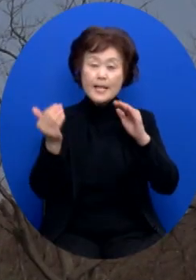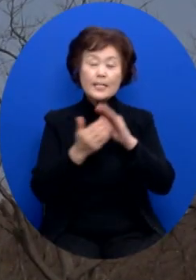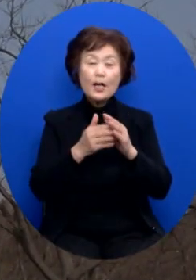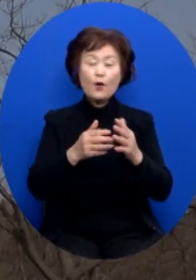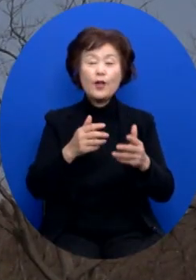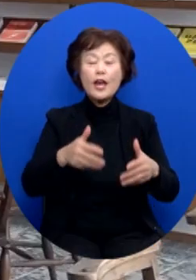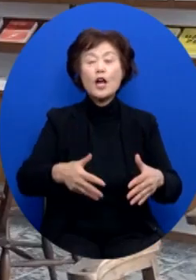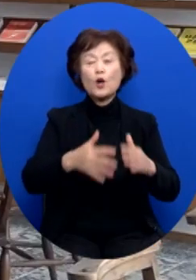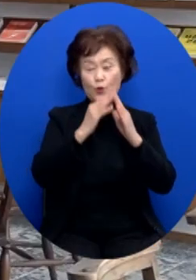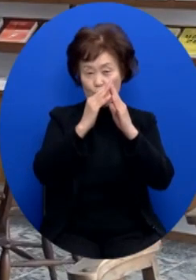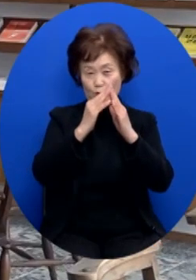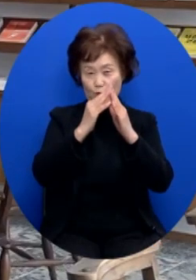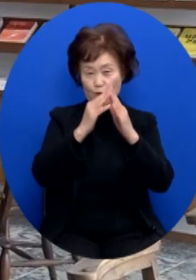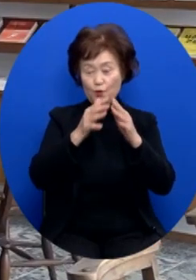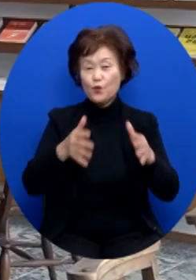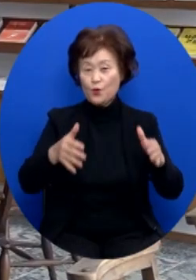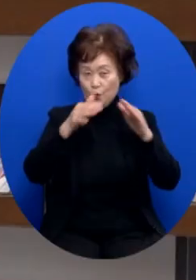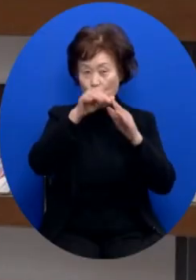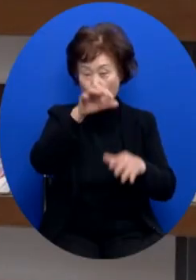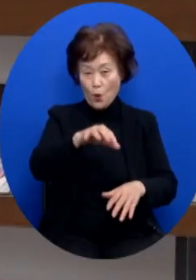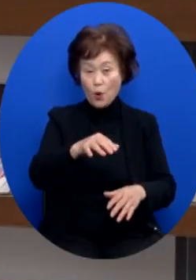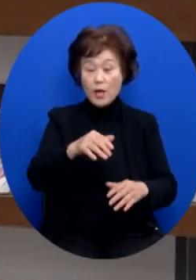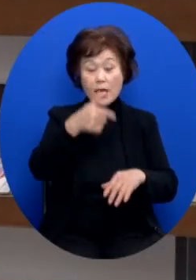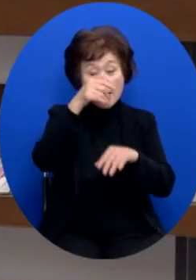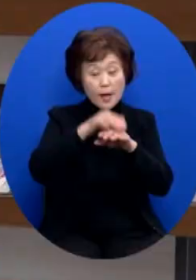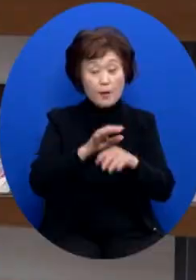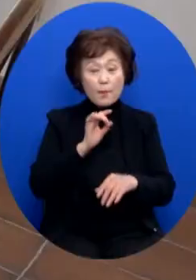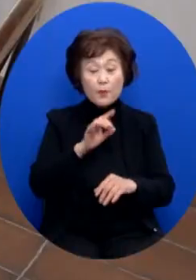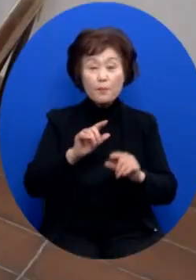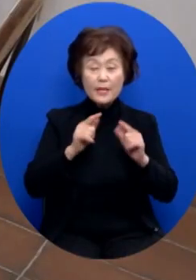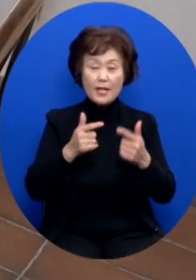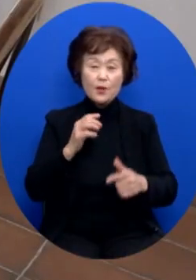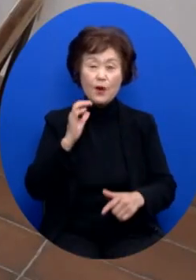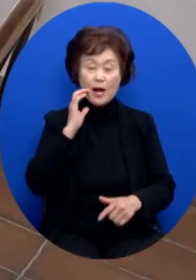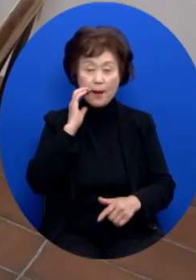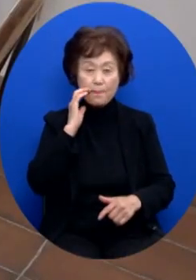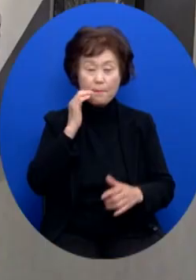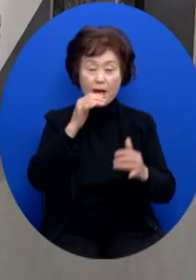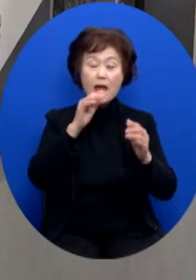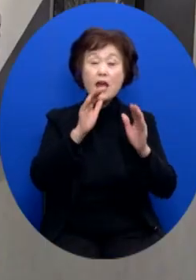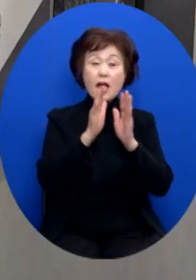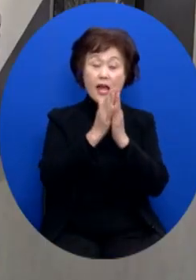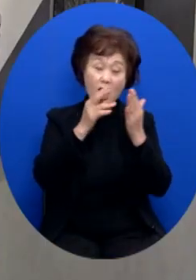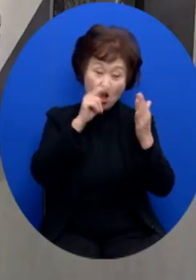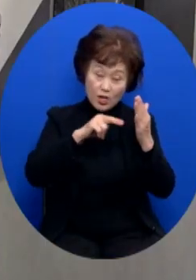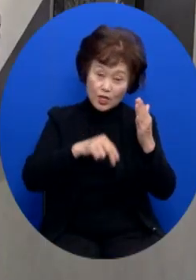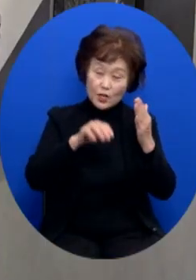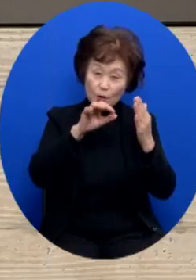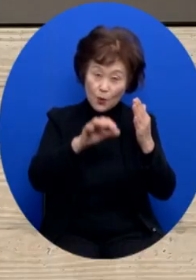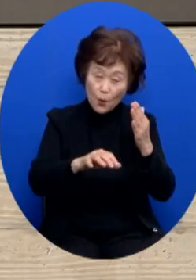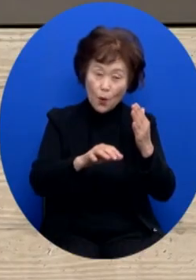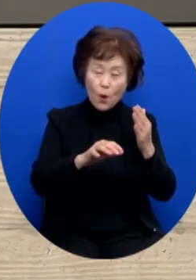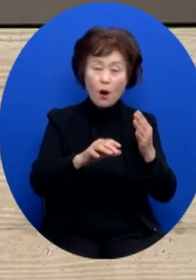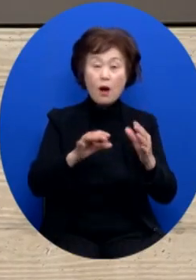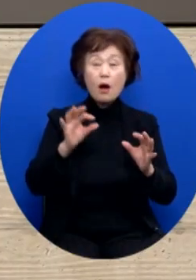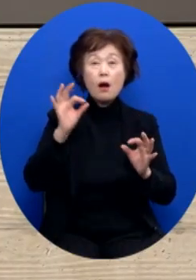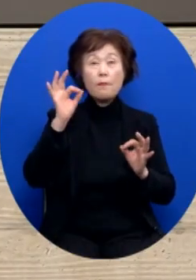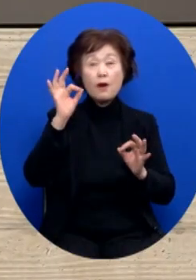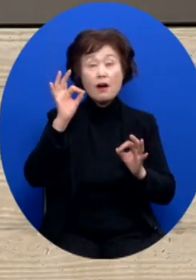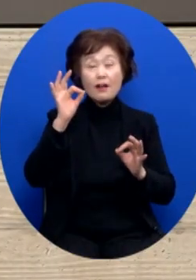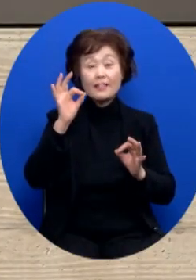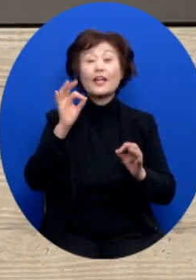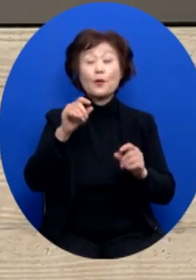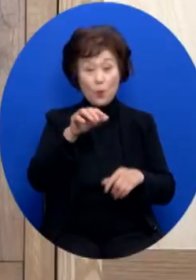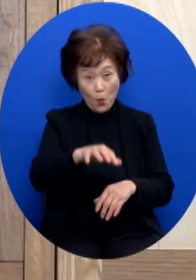선정되기도 했습니다 체플뿐 아니라 카페 도서관 상담 공간 갤러리 공간까지 갖춘 멍때림 멍때림